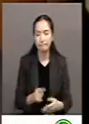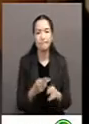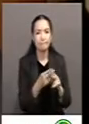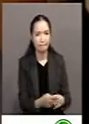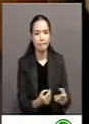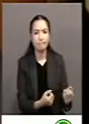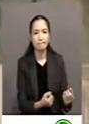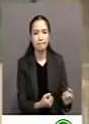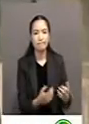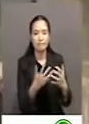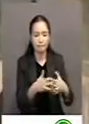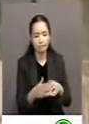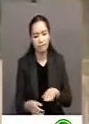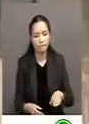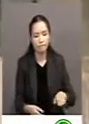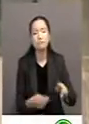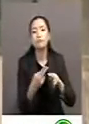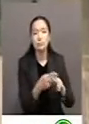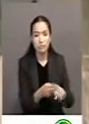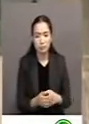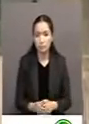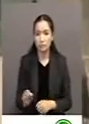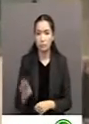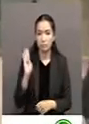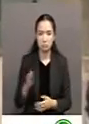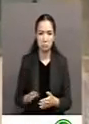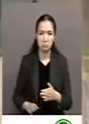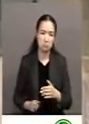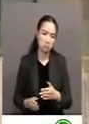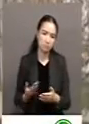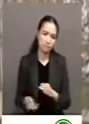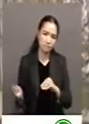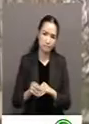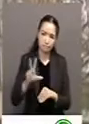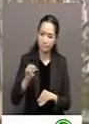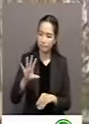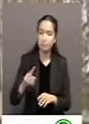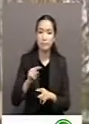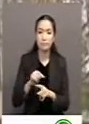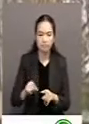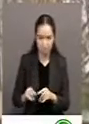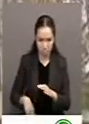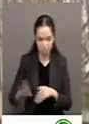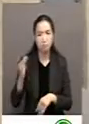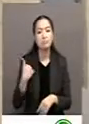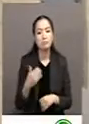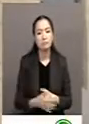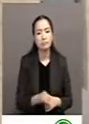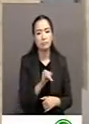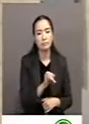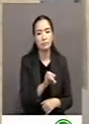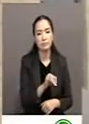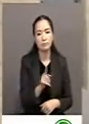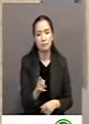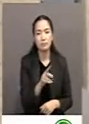อกว่าราคาหุ้นของบริษัท Mobileye นี่พุ่งขึ้นไปเกือบ 35% หลังจากที่ Intel นั้นออกมายืนยันว่าจะซื้อค่ะ